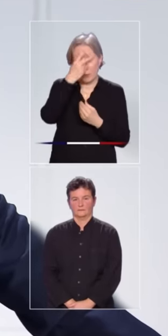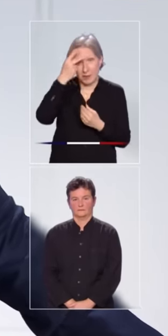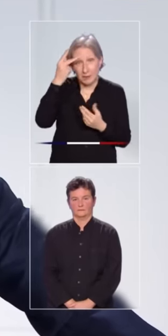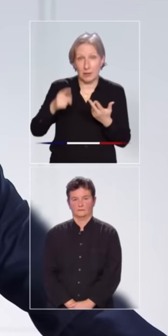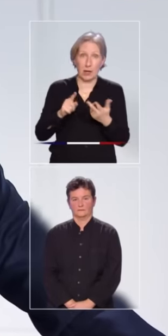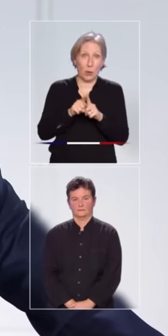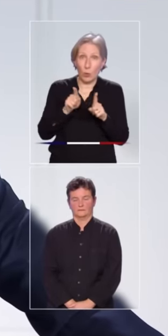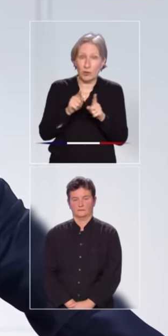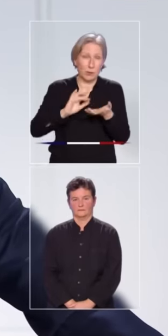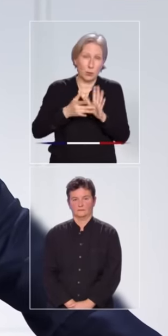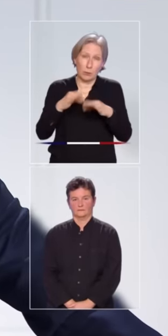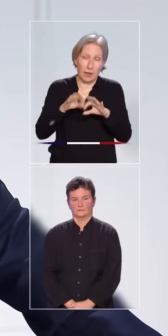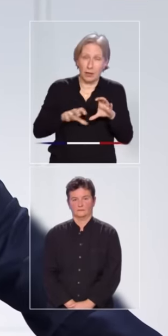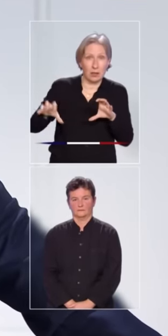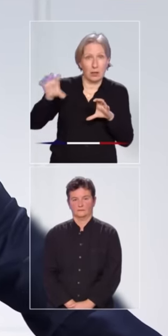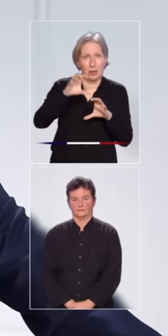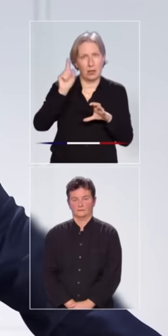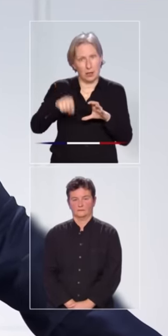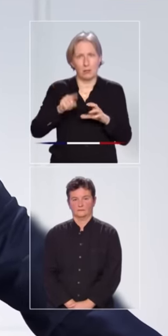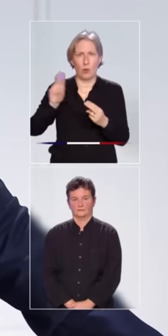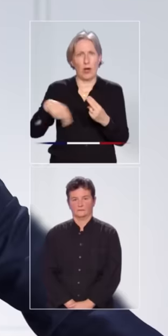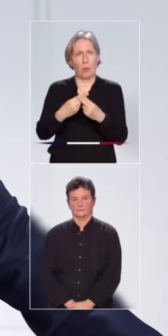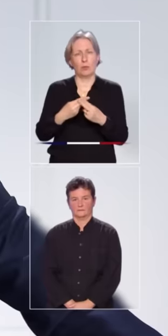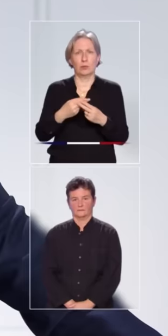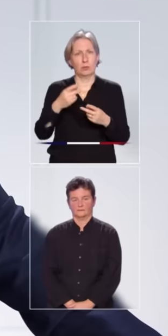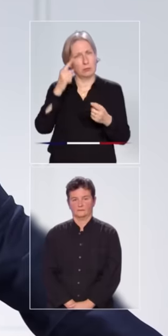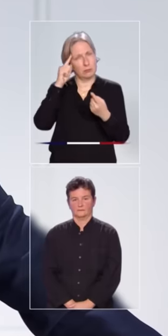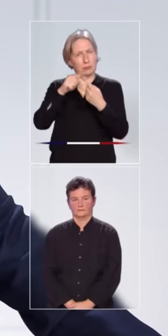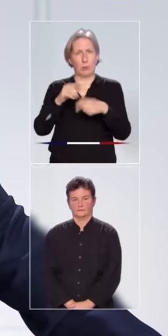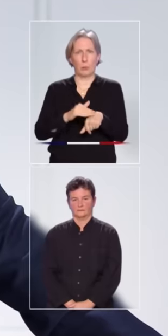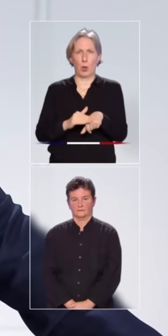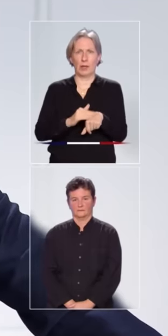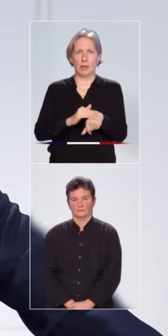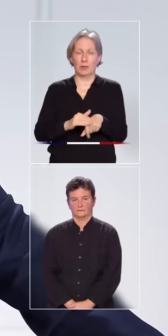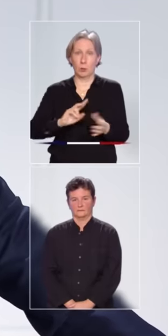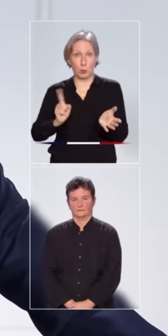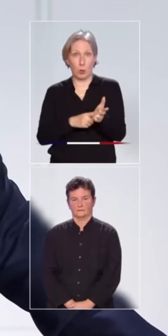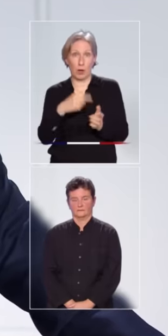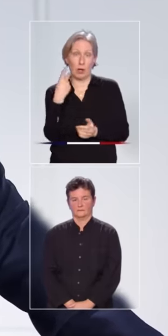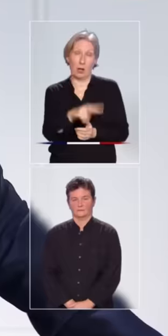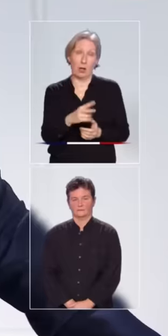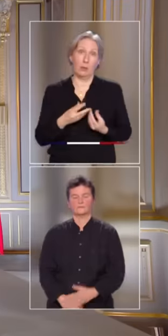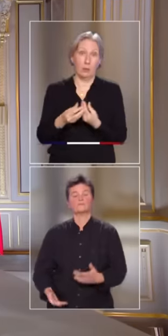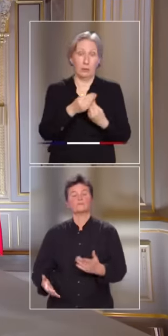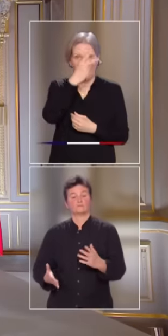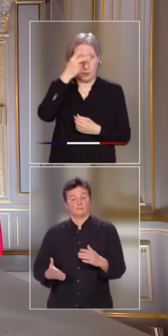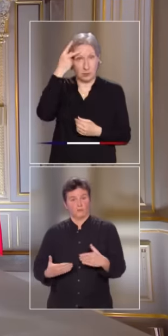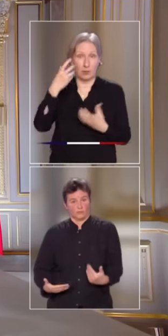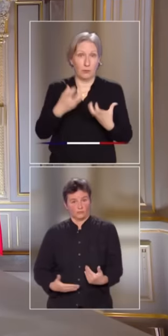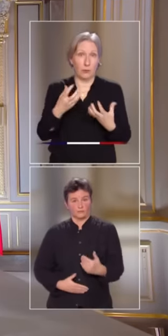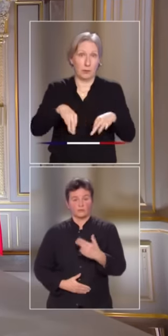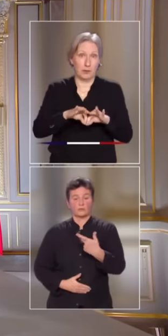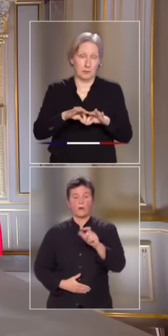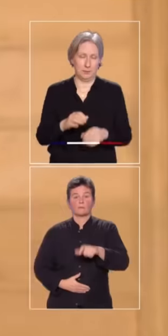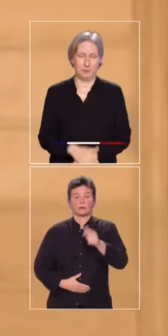de tous les États de la région, c'est qu'il y ait une réponse politique aux droits légitimes des Palestiniens à avoir un État. Il y a aujourd'hui 3